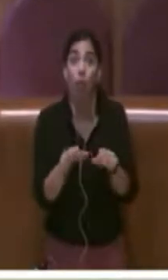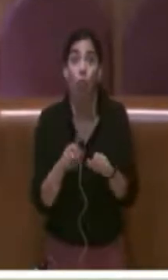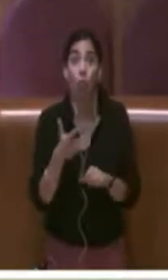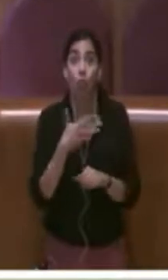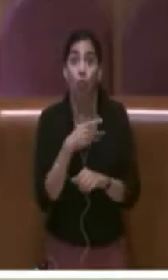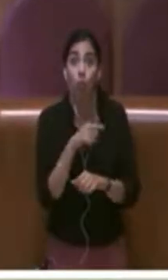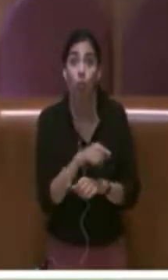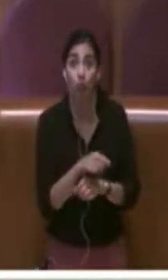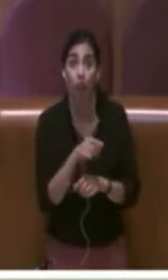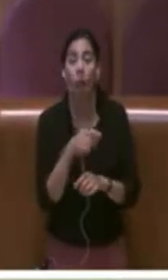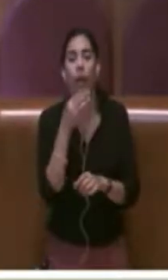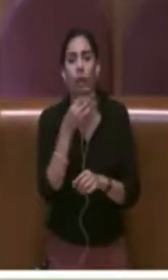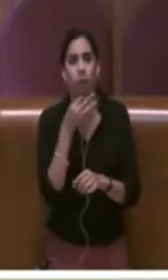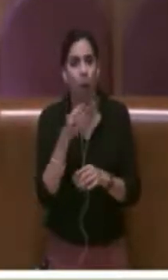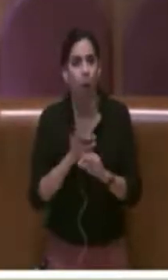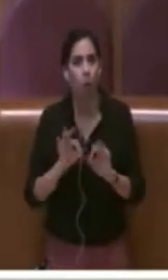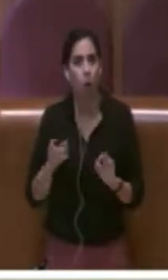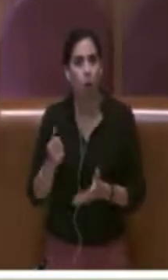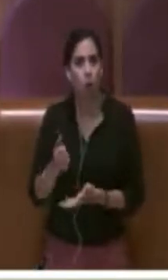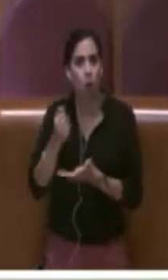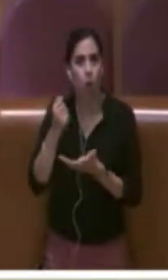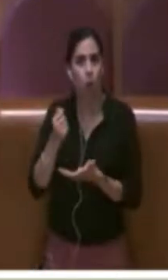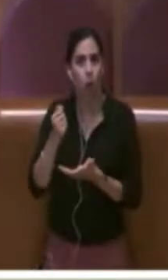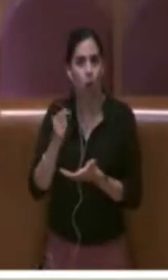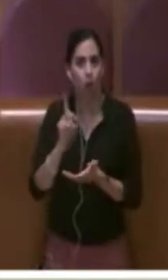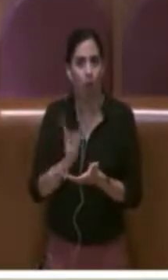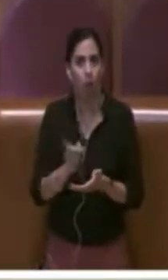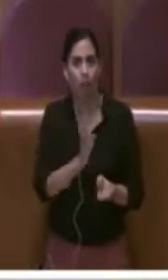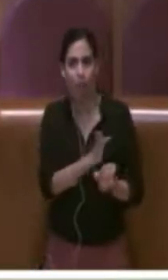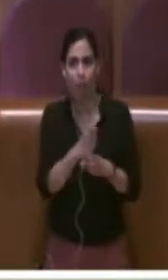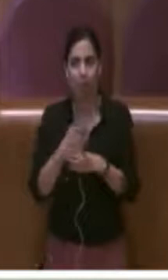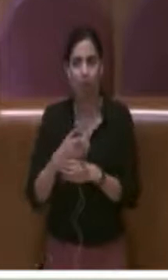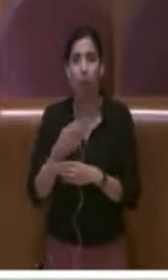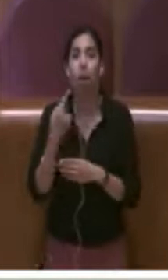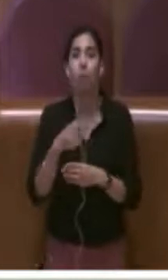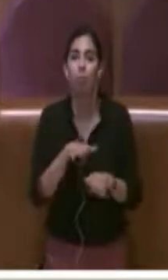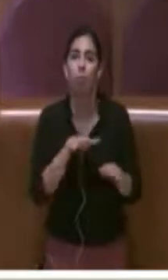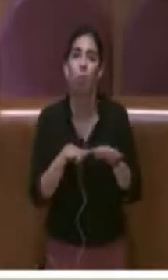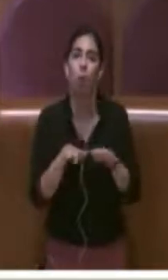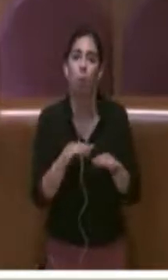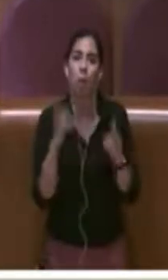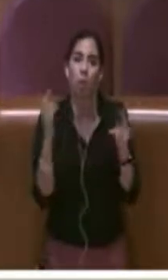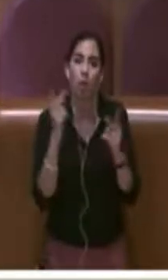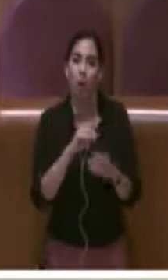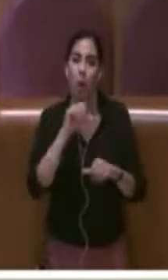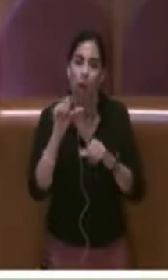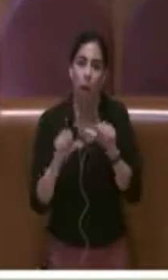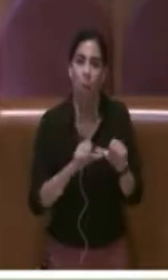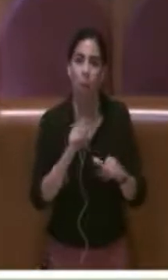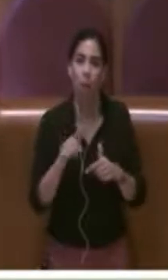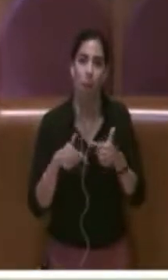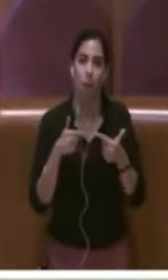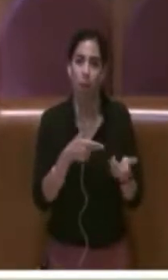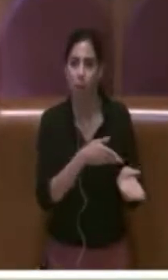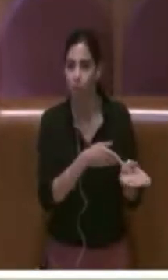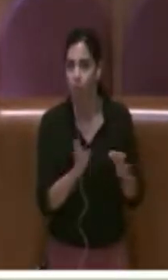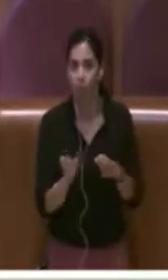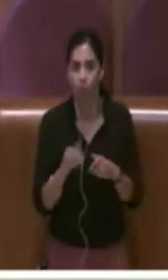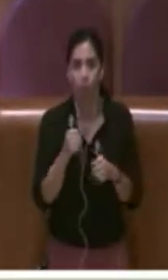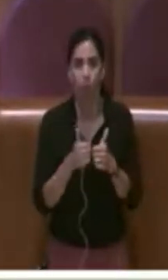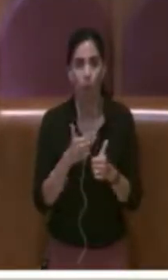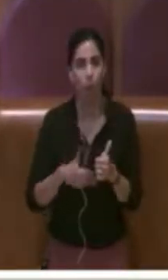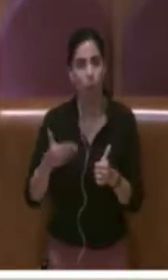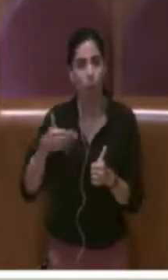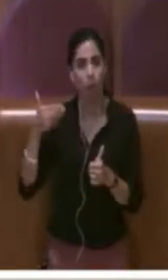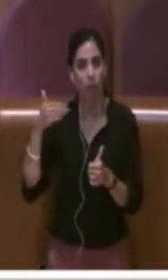all'azione vera di cambiamento che c'è stato rispetto rispetto al passato